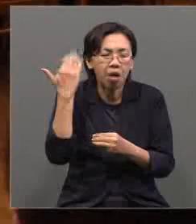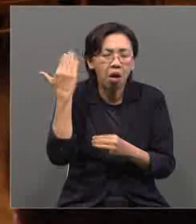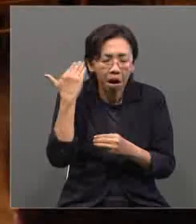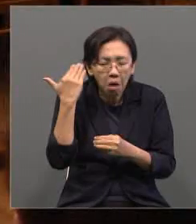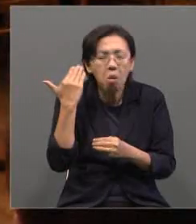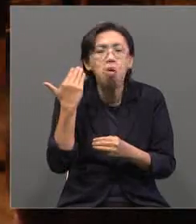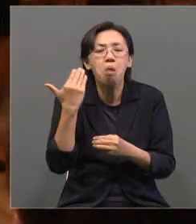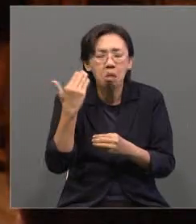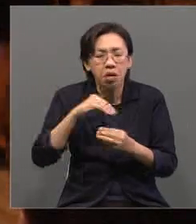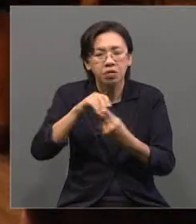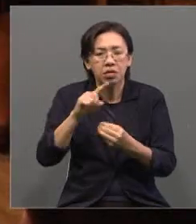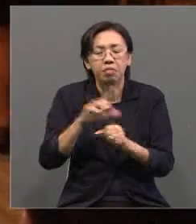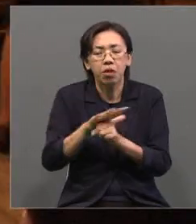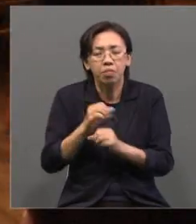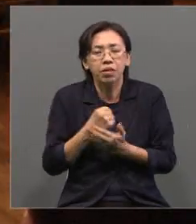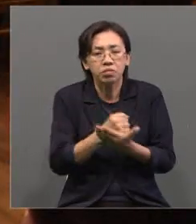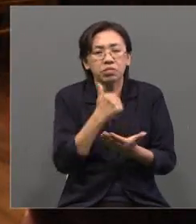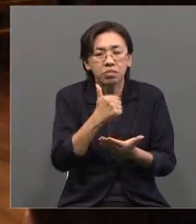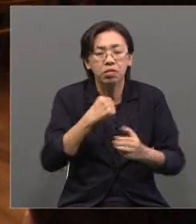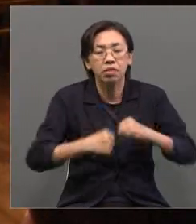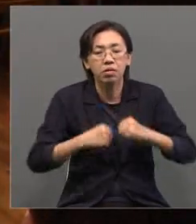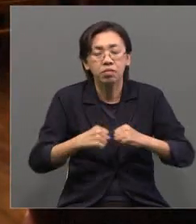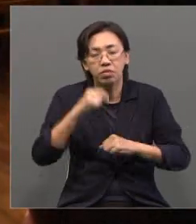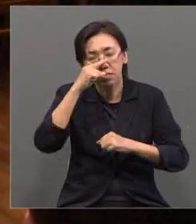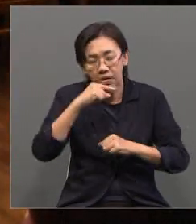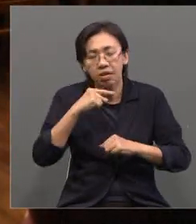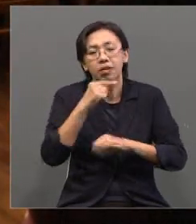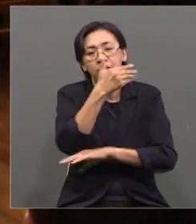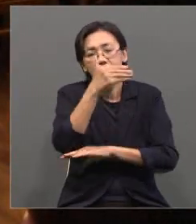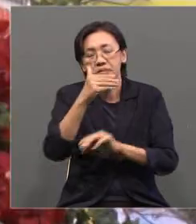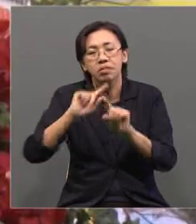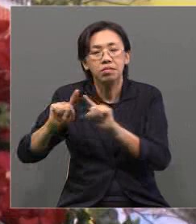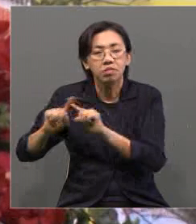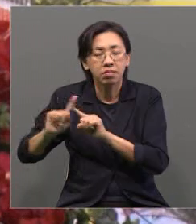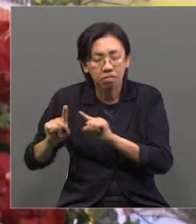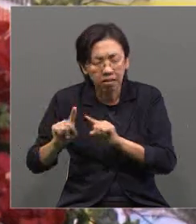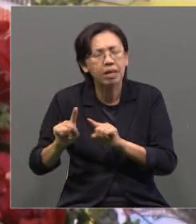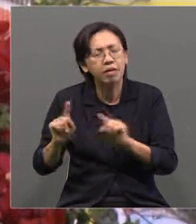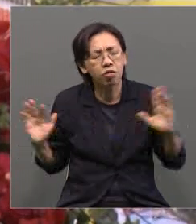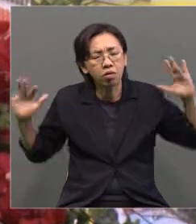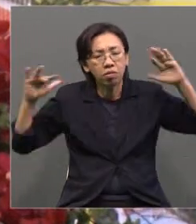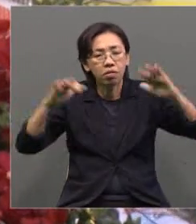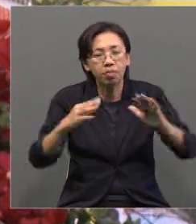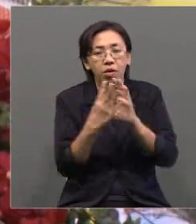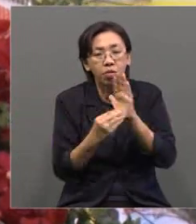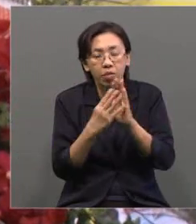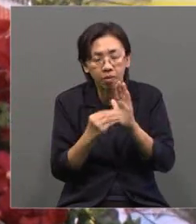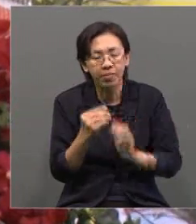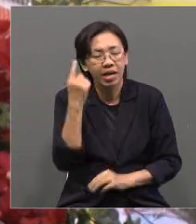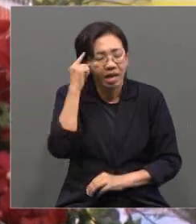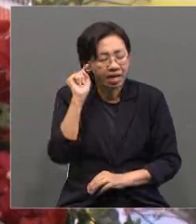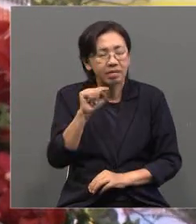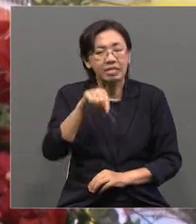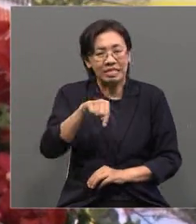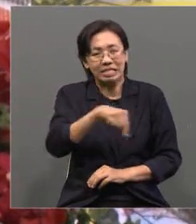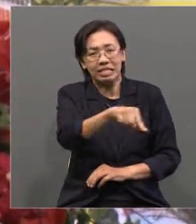การนำเยาวชนทั้งไทยและนานาชาติมาร่วมกิจกรรมนะคะทางสำนักงานปลัดสำนักนายกรัฐมนตรีก็มุ่งหวังให้เยาวชนเหล่านี้เนี่ยน